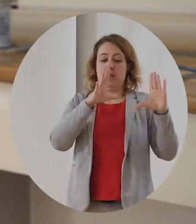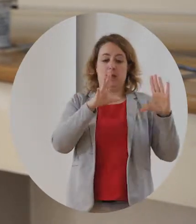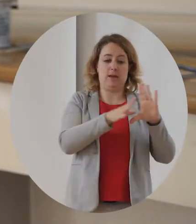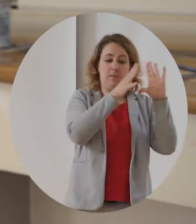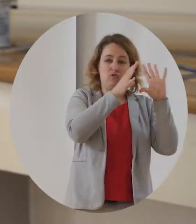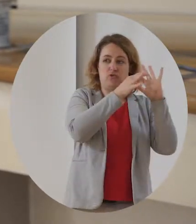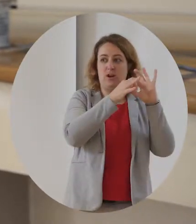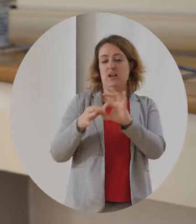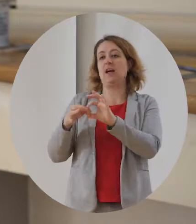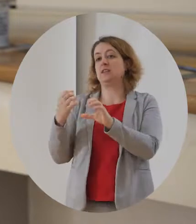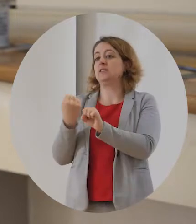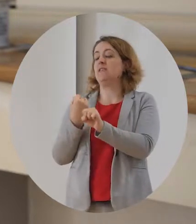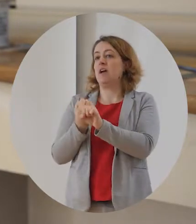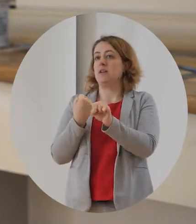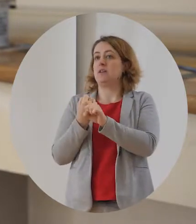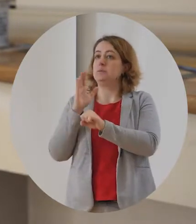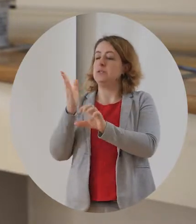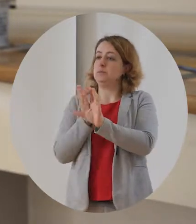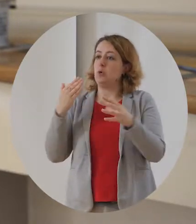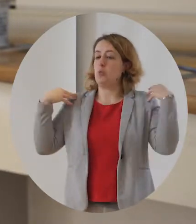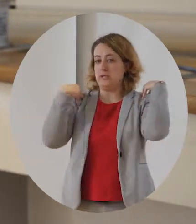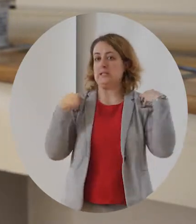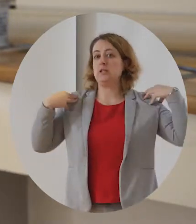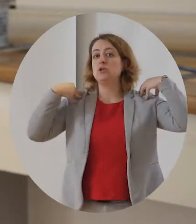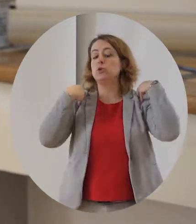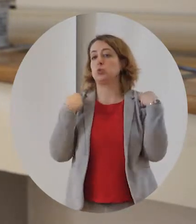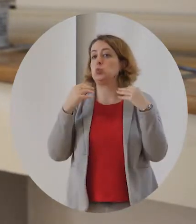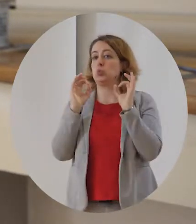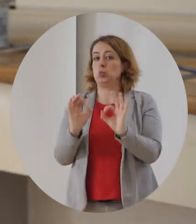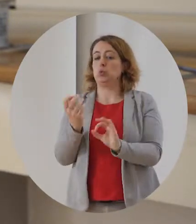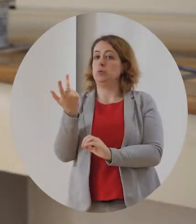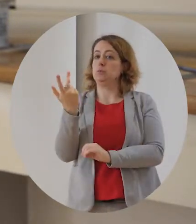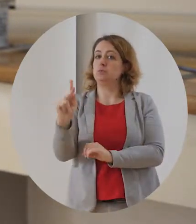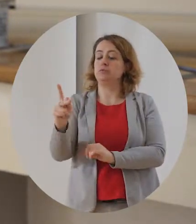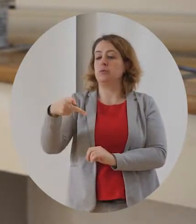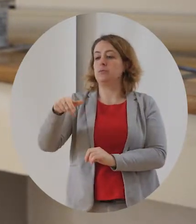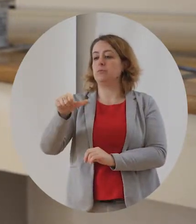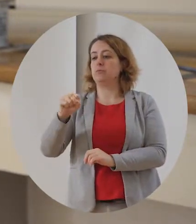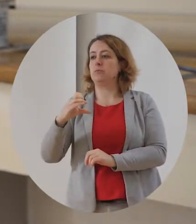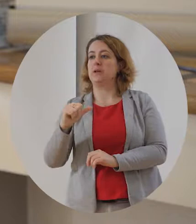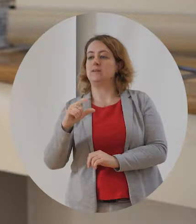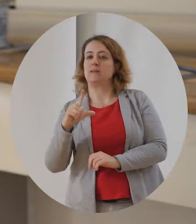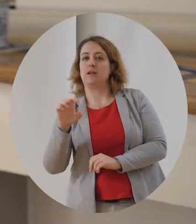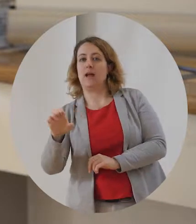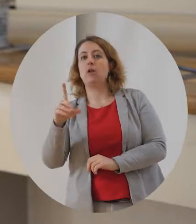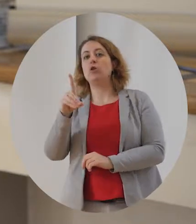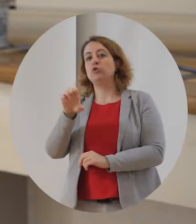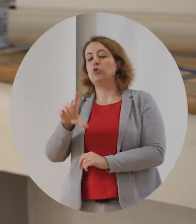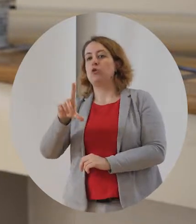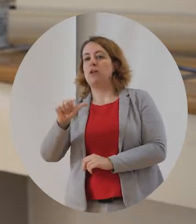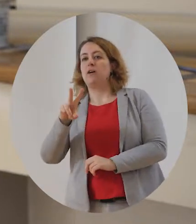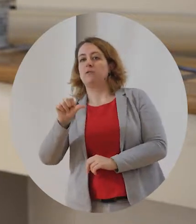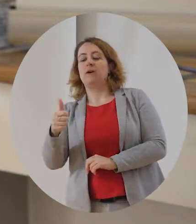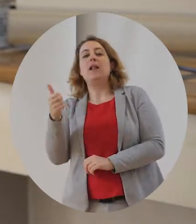liées au travail des psychomotriciennes et notamment à Pascale Delaval. Ce n'est pas elle qui a fait les illustrations, mais elle